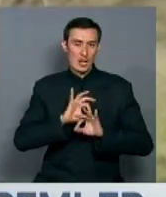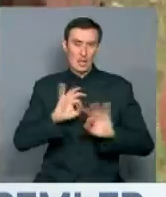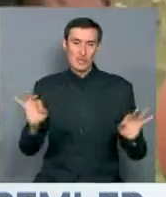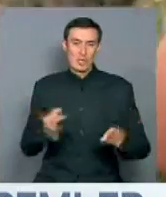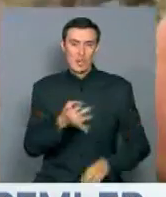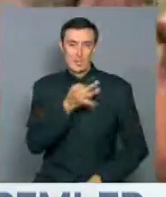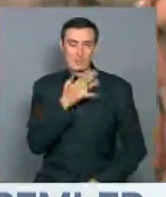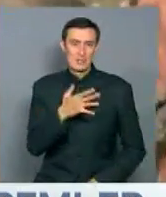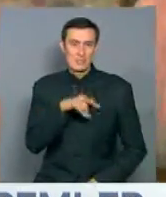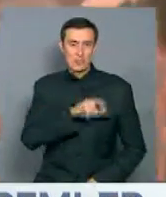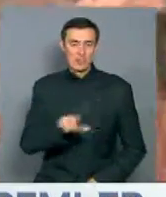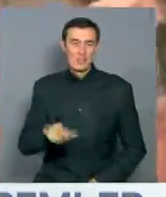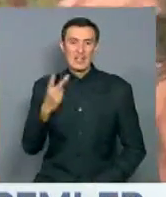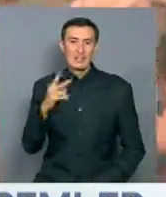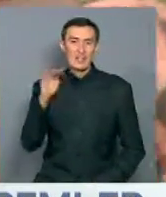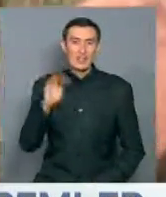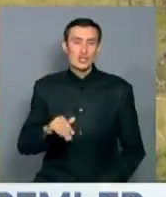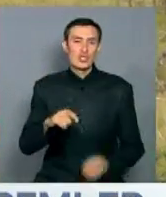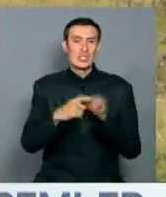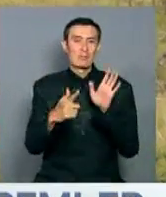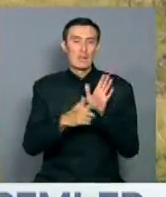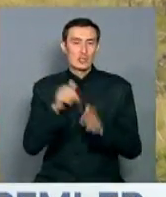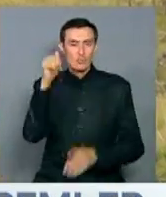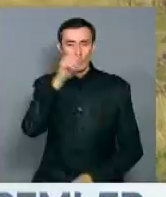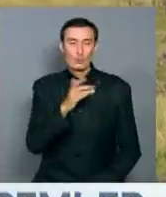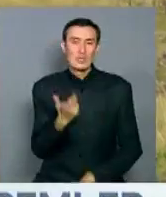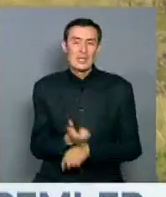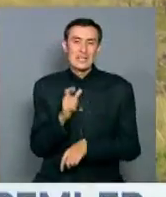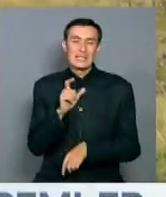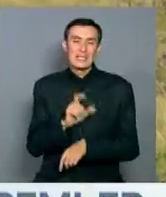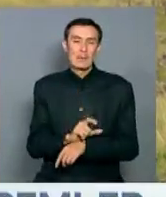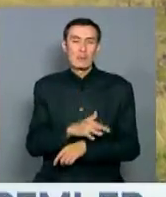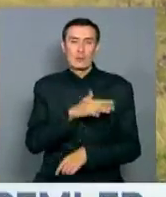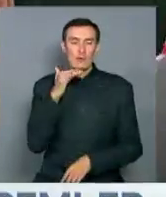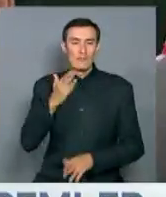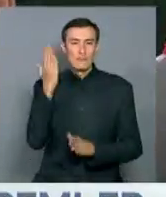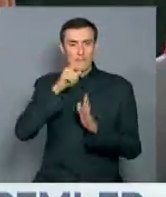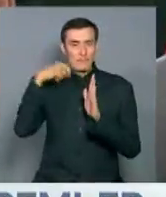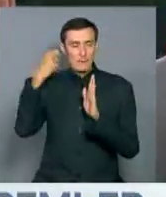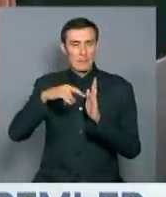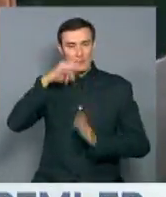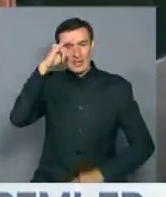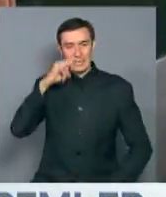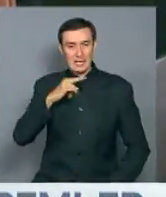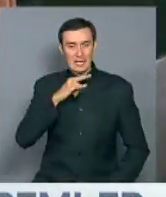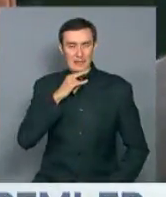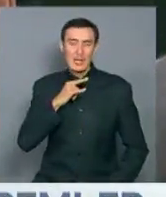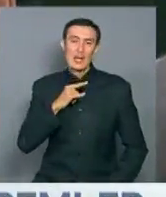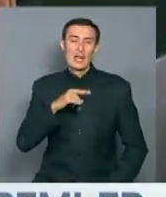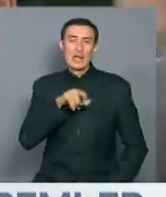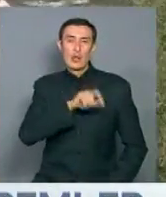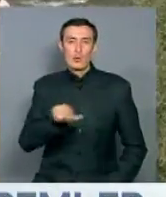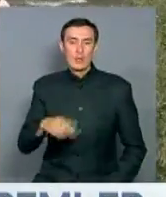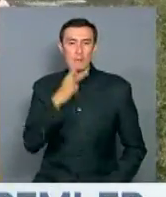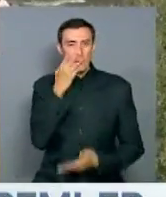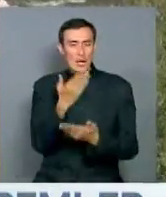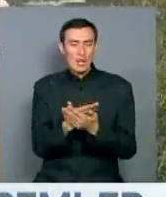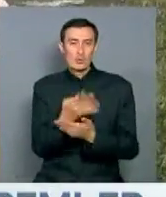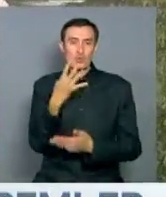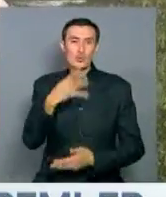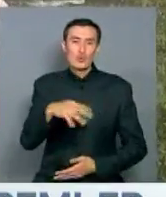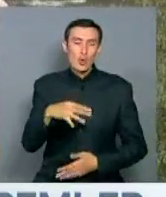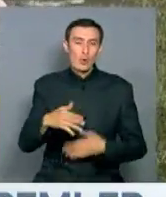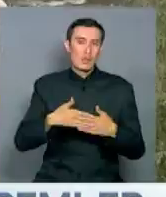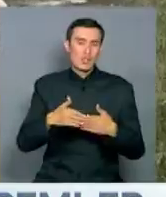зрители. 2017 обещает стать самым премьерным годом отечественных сериалов. Зрителю представят почти